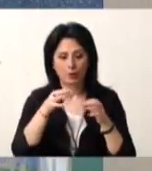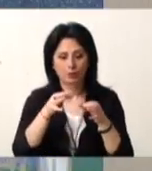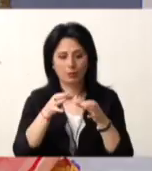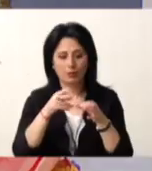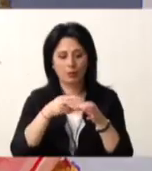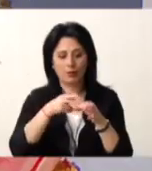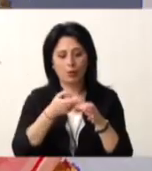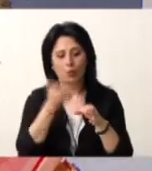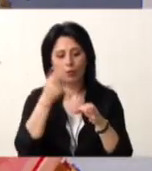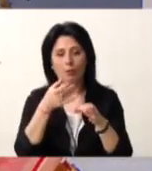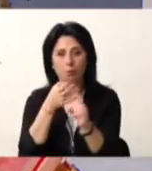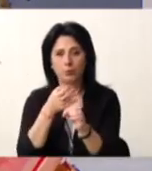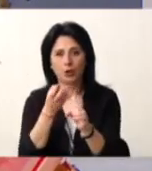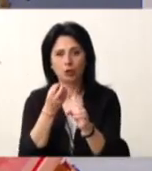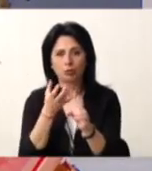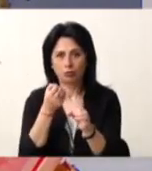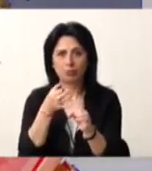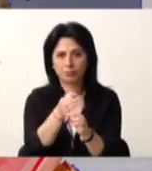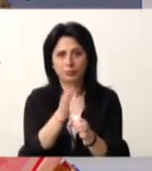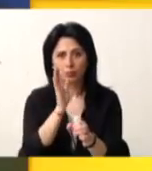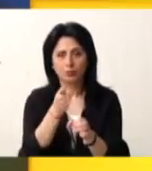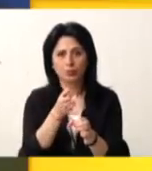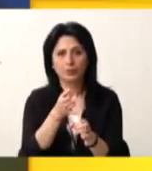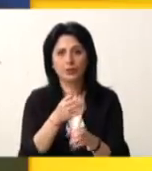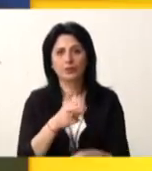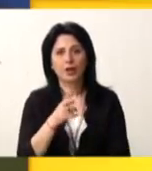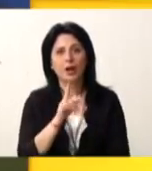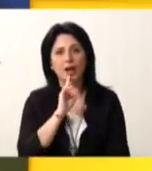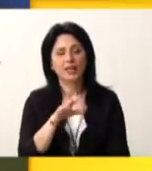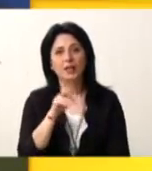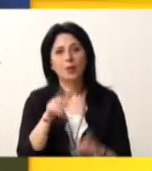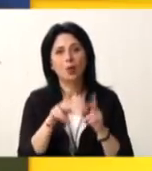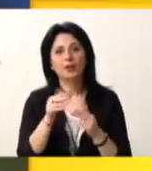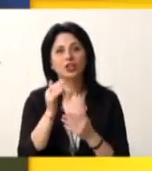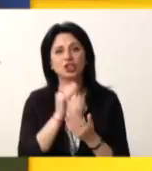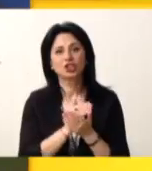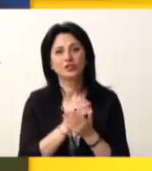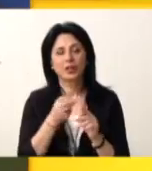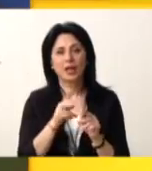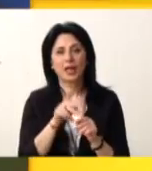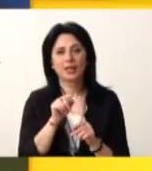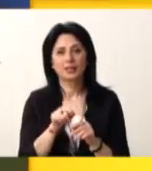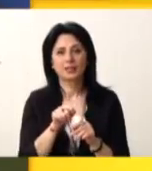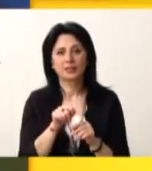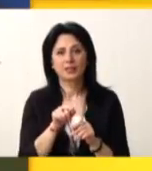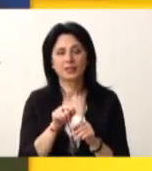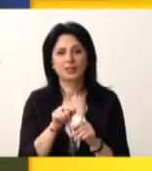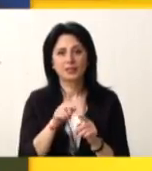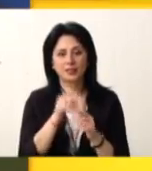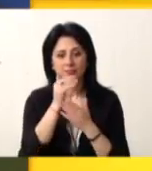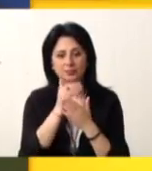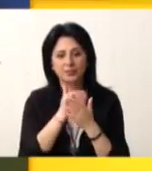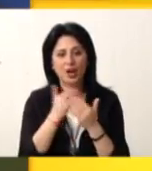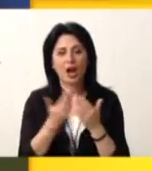მისაუბრა დეტალურად ფიზიოლოგიურად, რომ გვაქვს შევიწროებები, ხომ არ იქნება ოპერაციის შემდგომ ეს